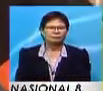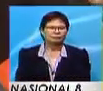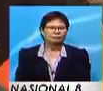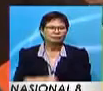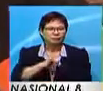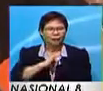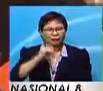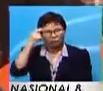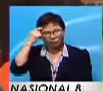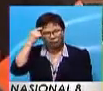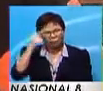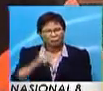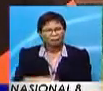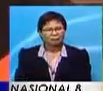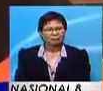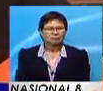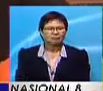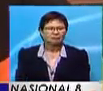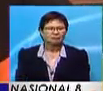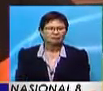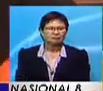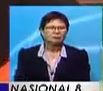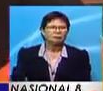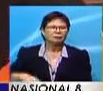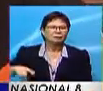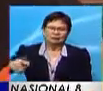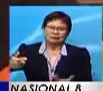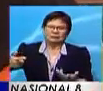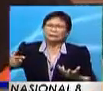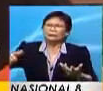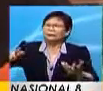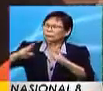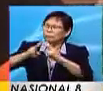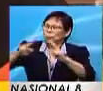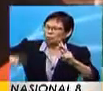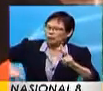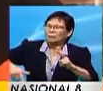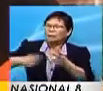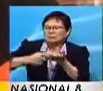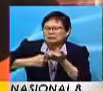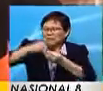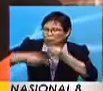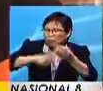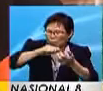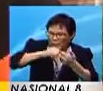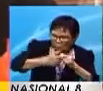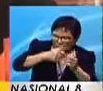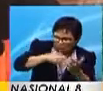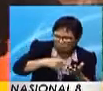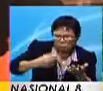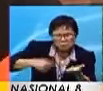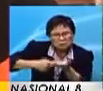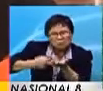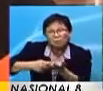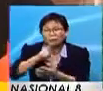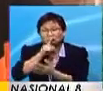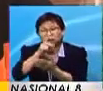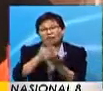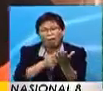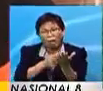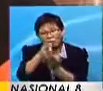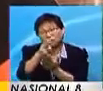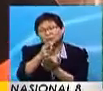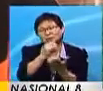I think it's too late to discuss about this problem now. And you honestly ask